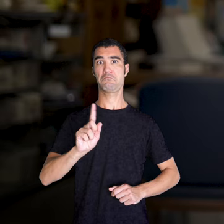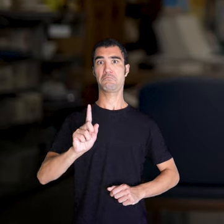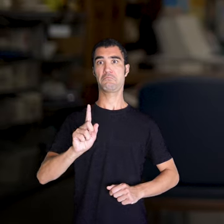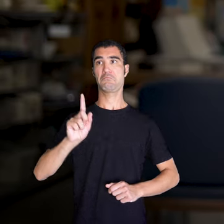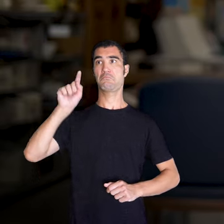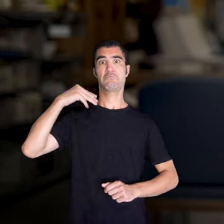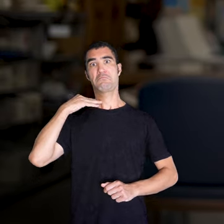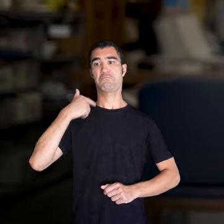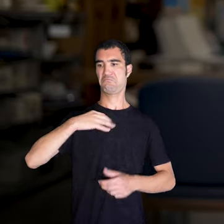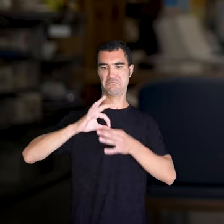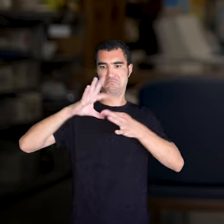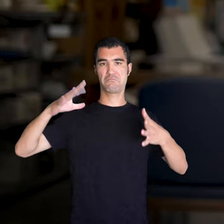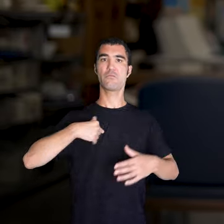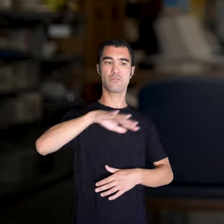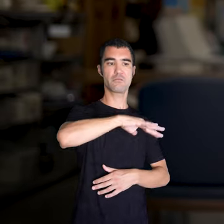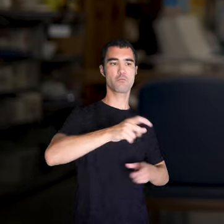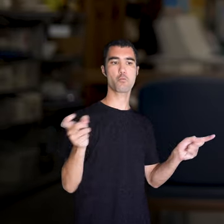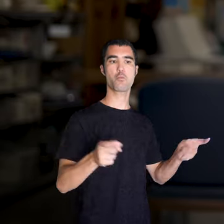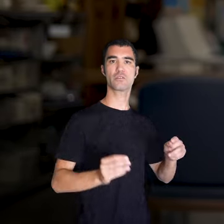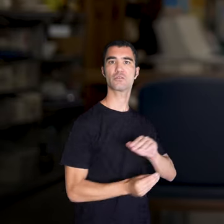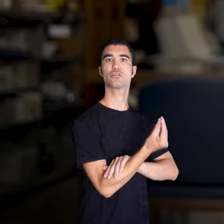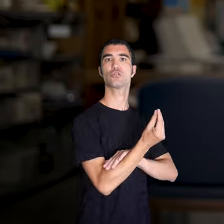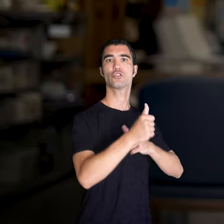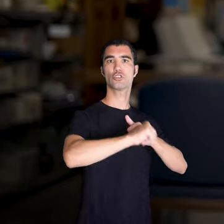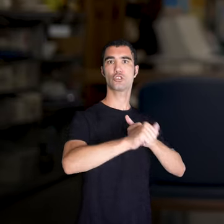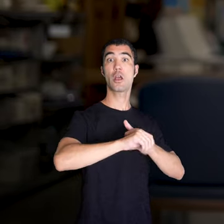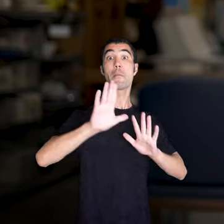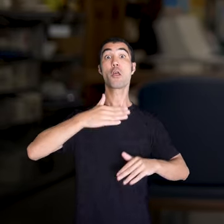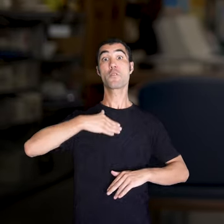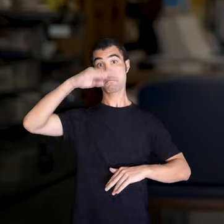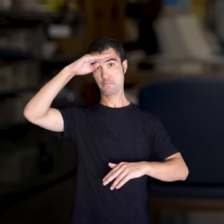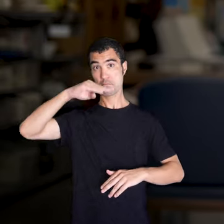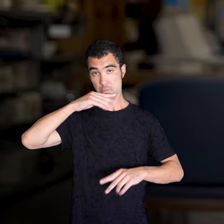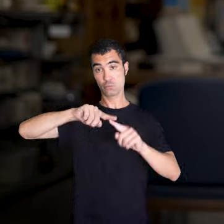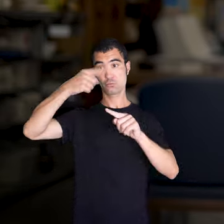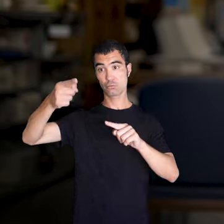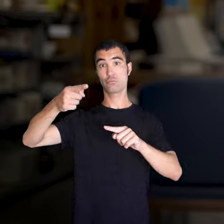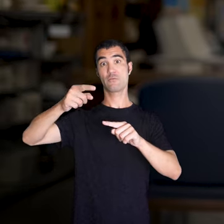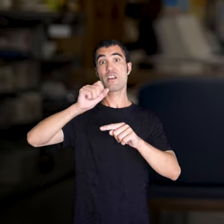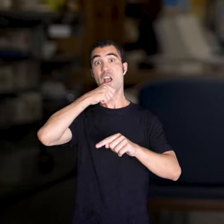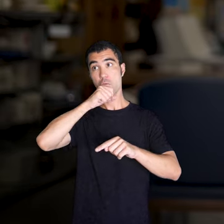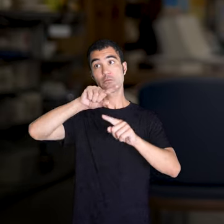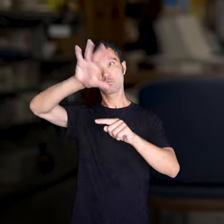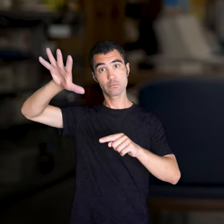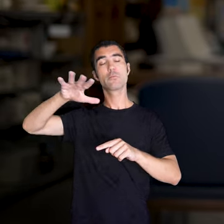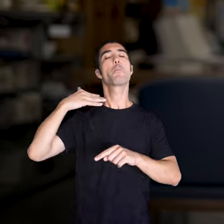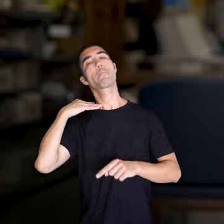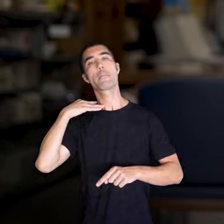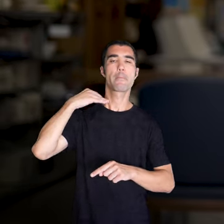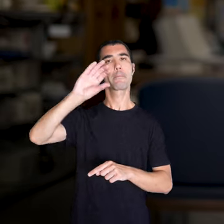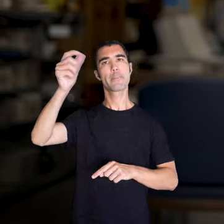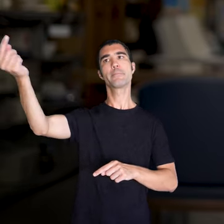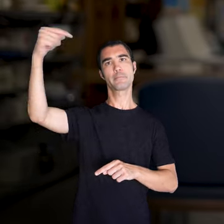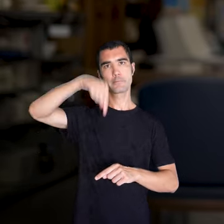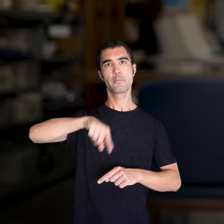que diuen Ses Argiles. Això sí, mon pare i el meu predins vengueren de molt.